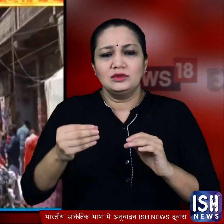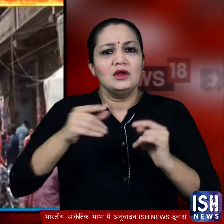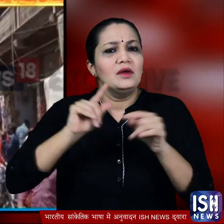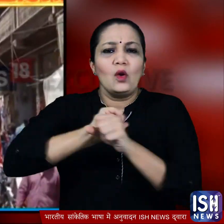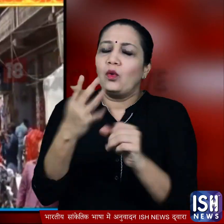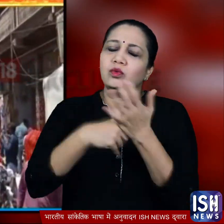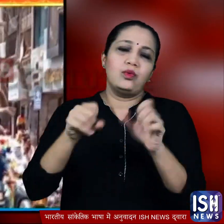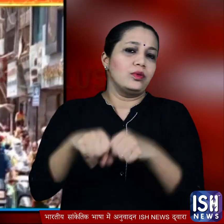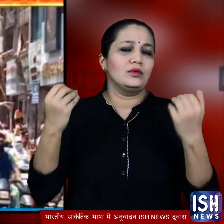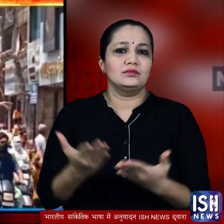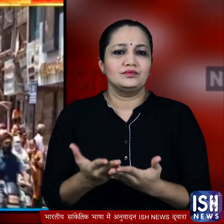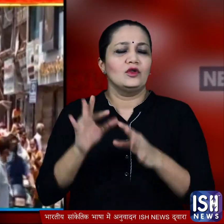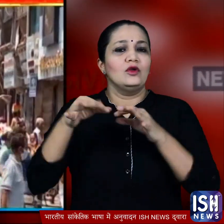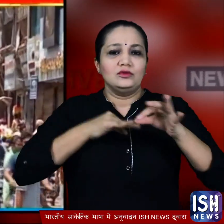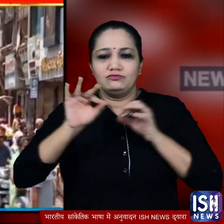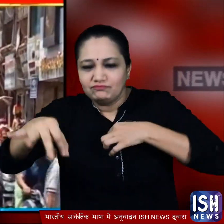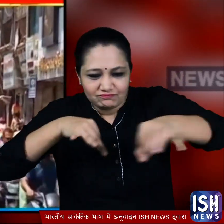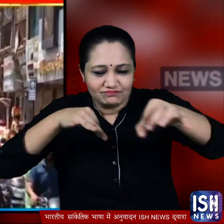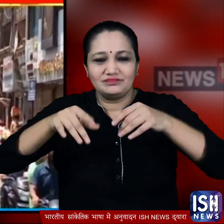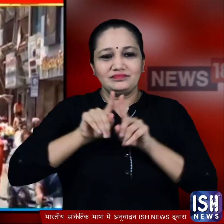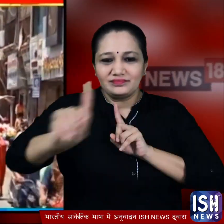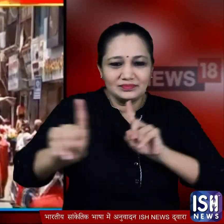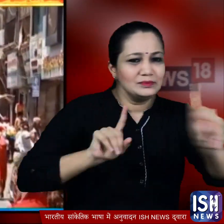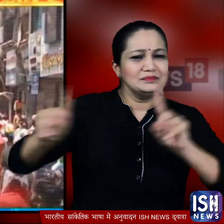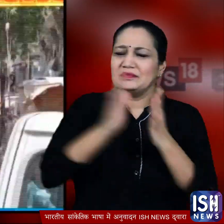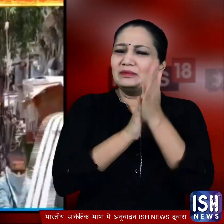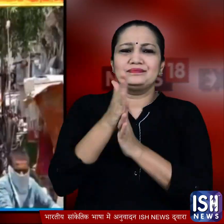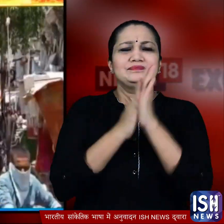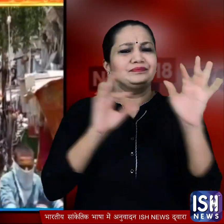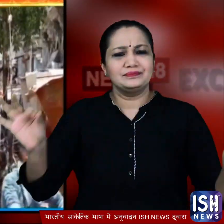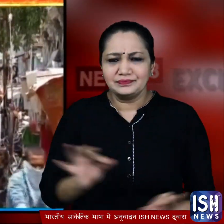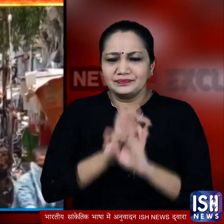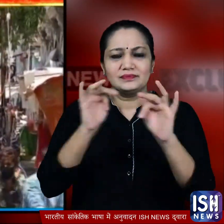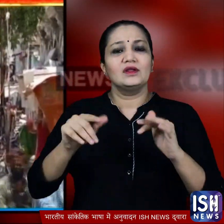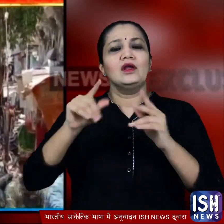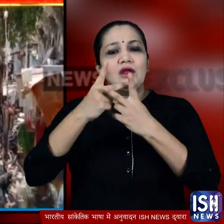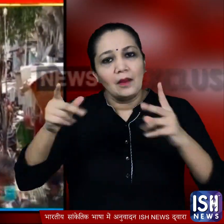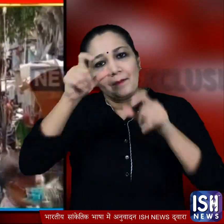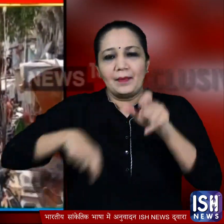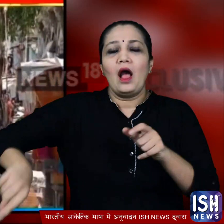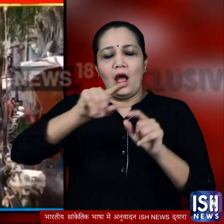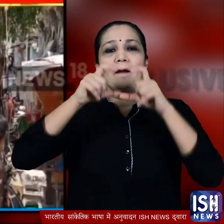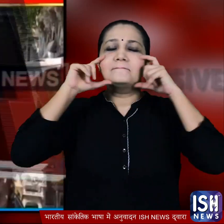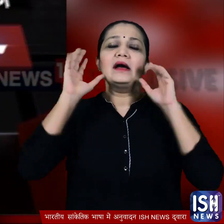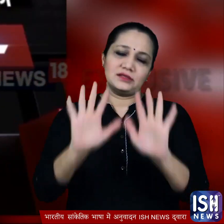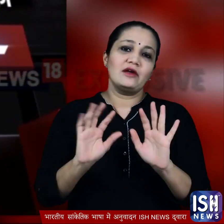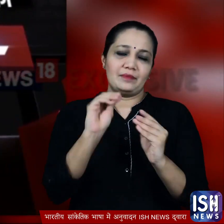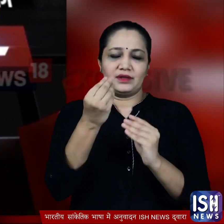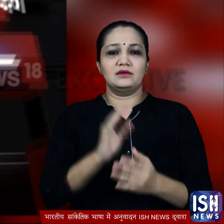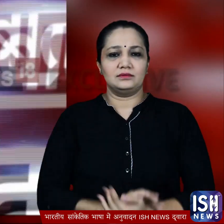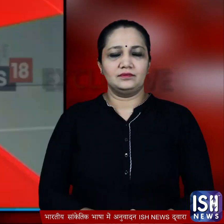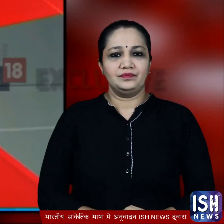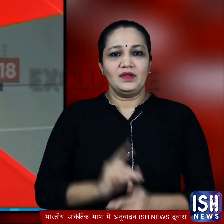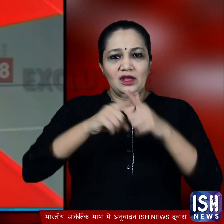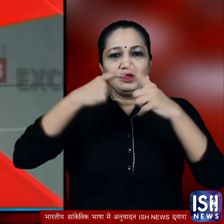को ताक पर रख दिया। सोशल डिस्टेंसिंग नाम की तो कोई चीज यहाँ नजर ही नहीं आई। हाँ, बाजार में मौजूद ज्यादातर लोग मास्क पहने जरूर दिखाई दिए।